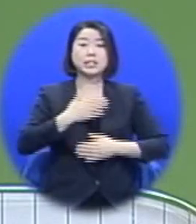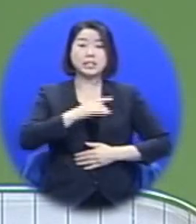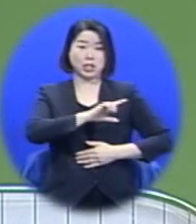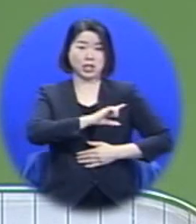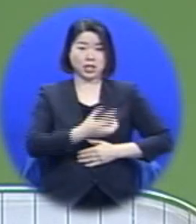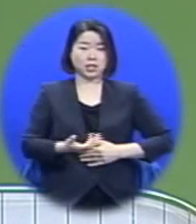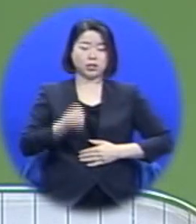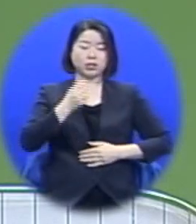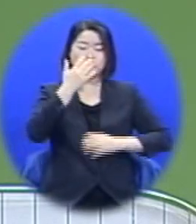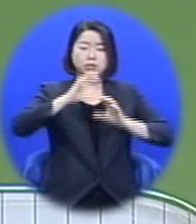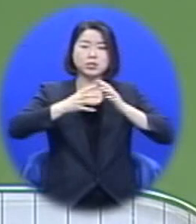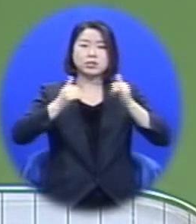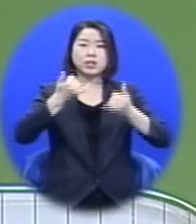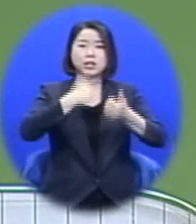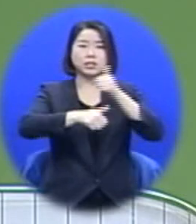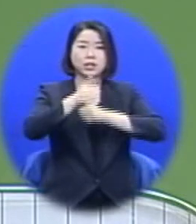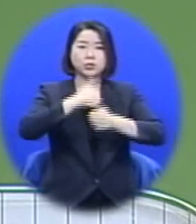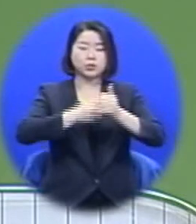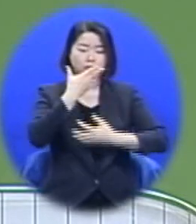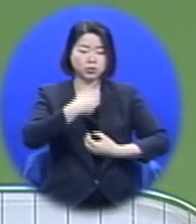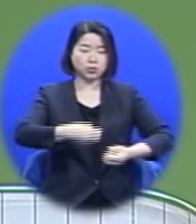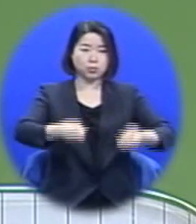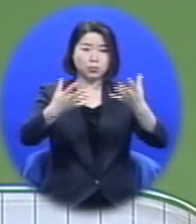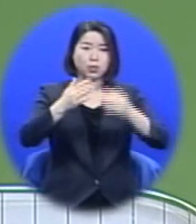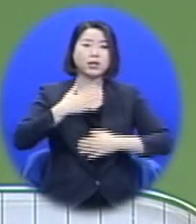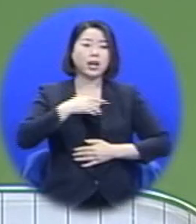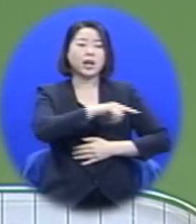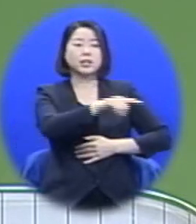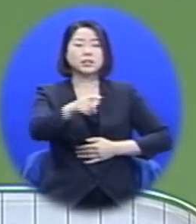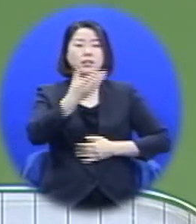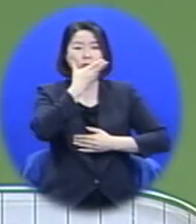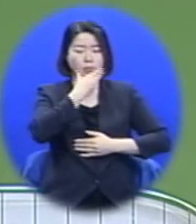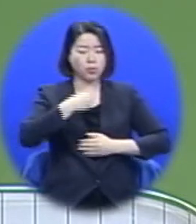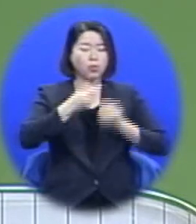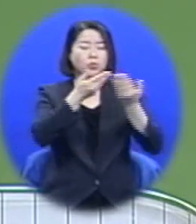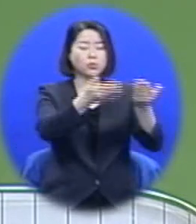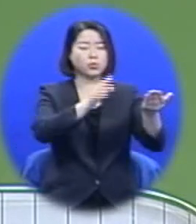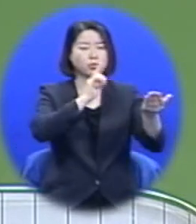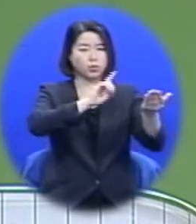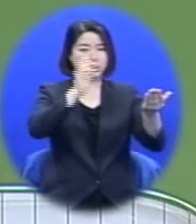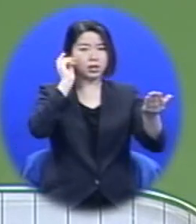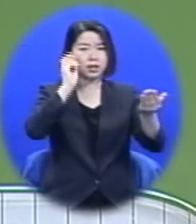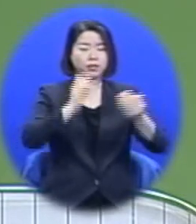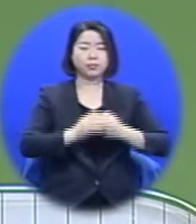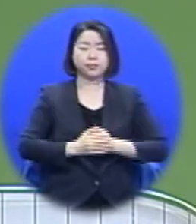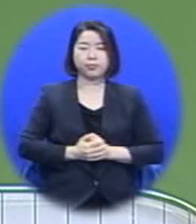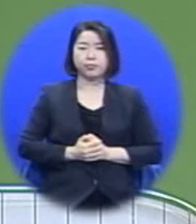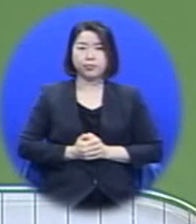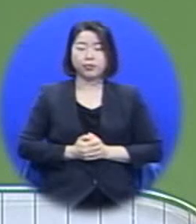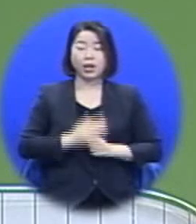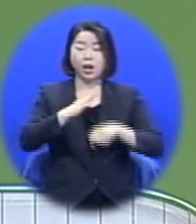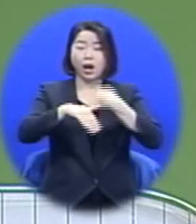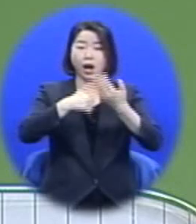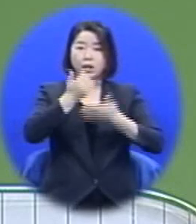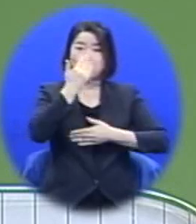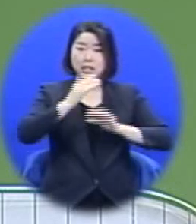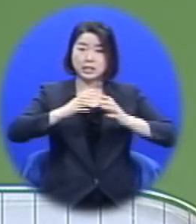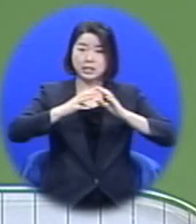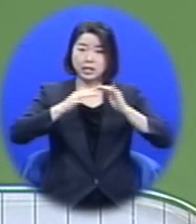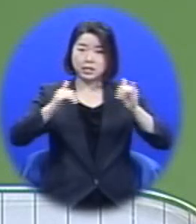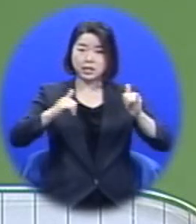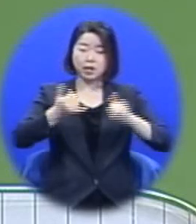축복할 지니 내가 그들에게 복을 주리라 하나님께서 이스라엘 백성들에게 복을